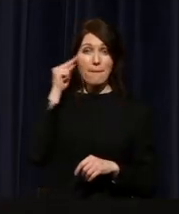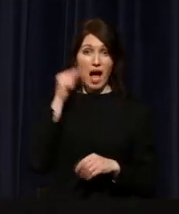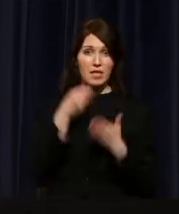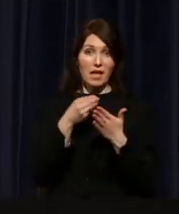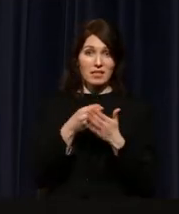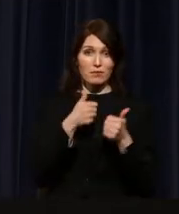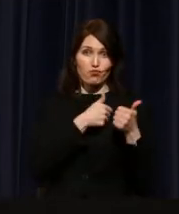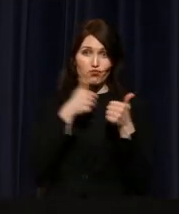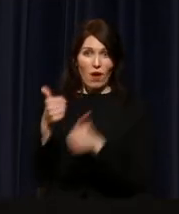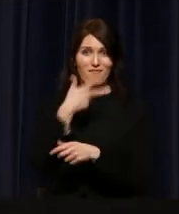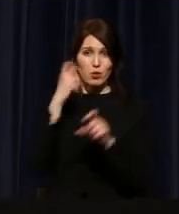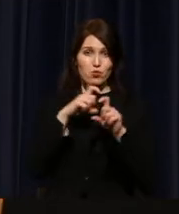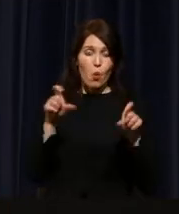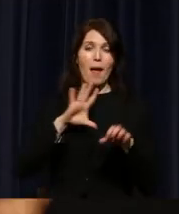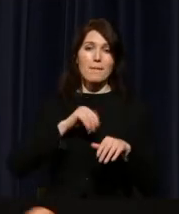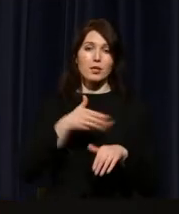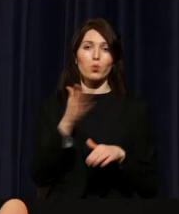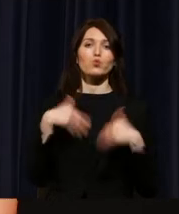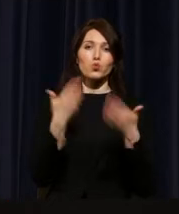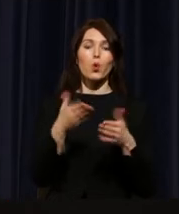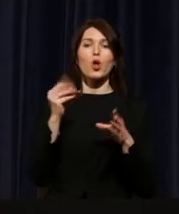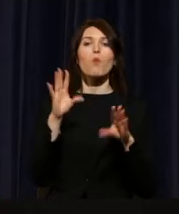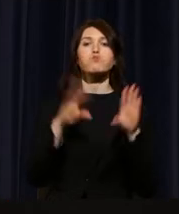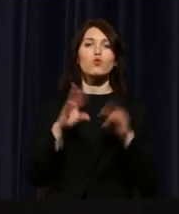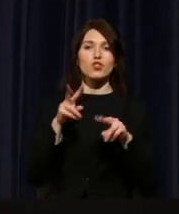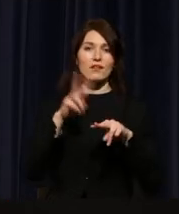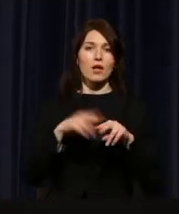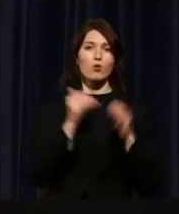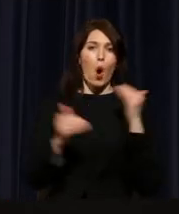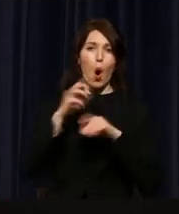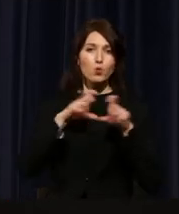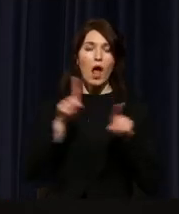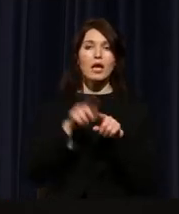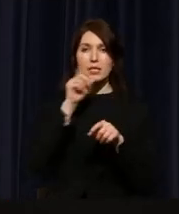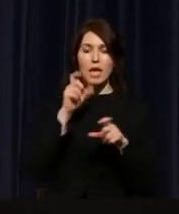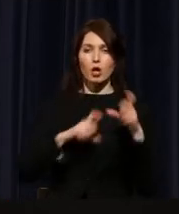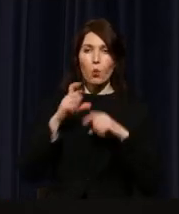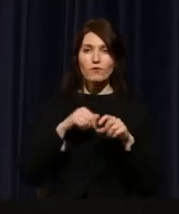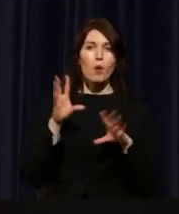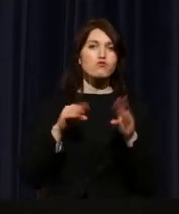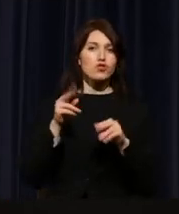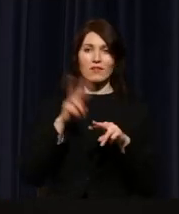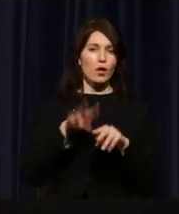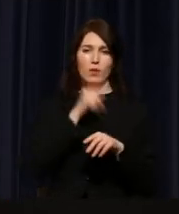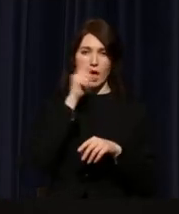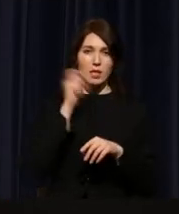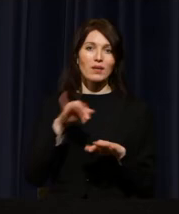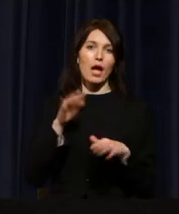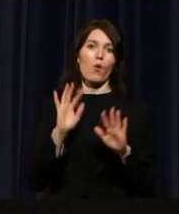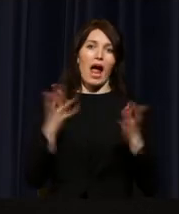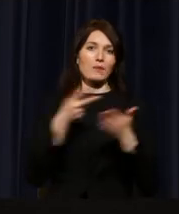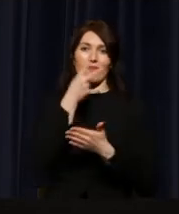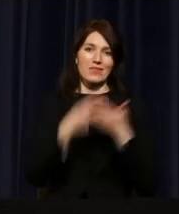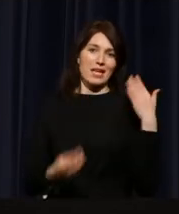vidusskolā pēc tam jums dod budžeta vietu augstskolā un Stradiņu universitātē budžeta vietu tu nezaudē, ja nu vienīgi tu neizkrīt no